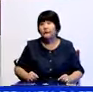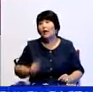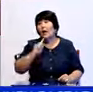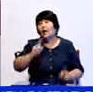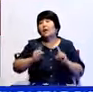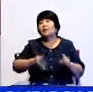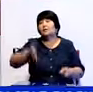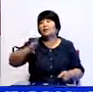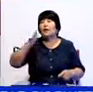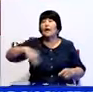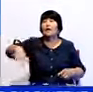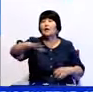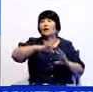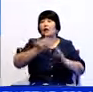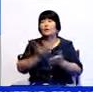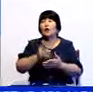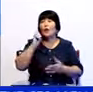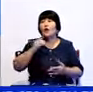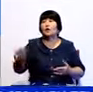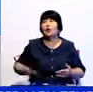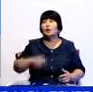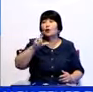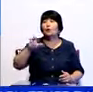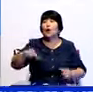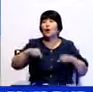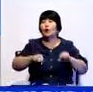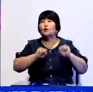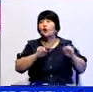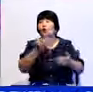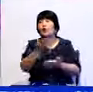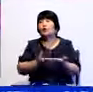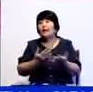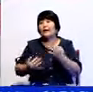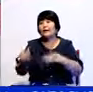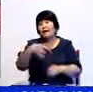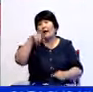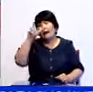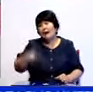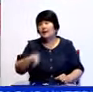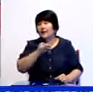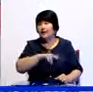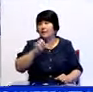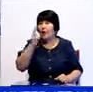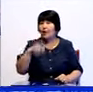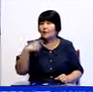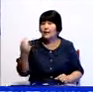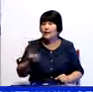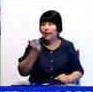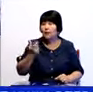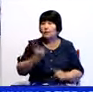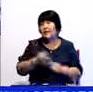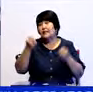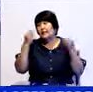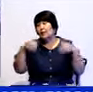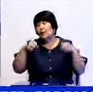Семинарда ел аумағында тұрақты немесе уақытша тұрып жатқан тұрғындардың құқығын қорғау жайы талқыланды. Азаматтық, еңбек, әлеуметтік, экономикалық және